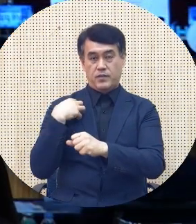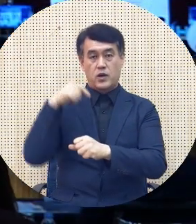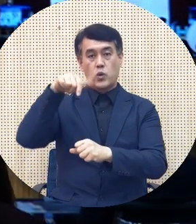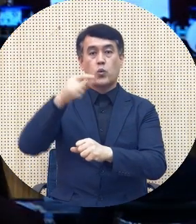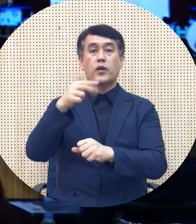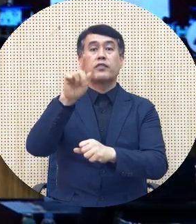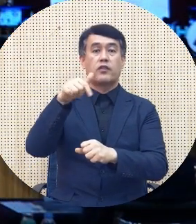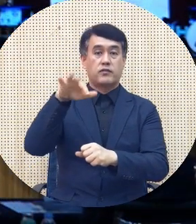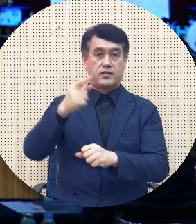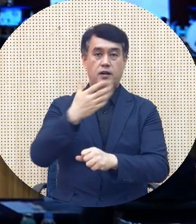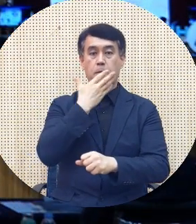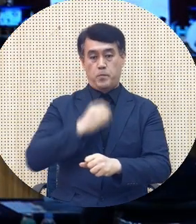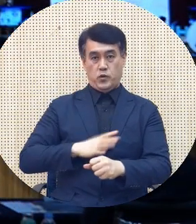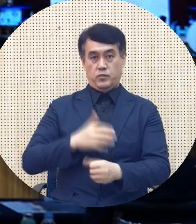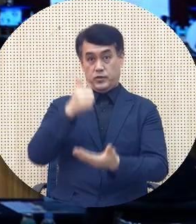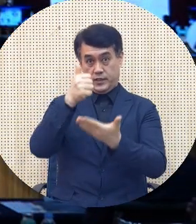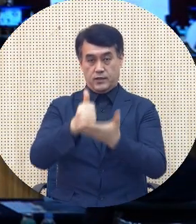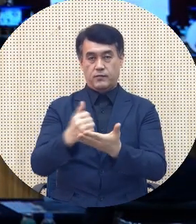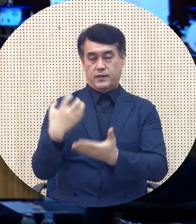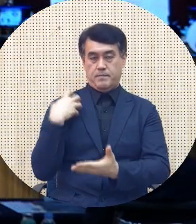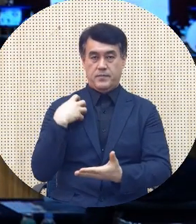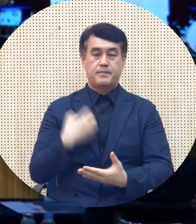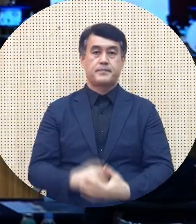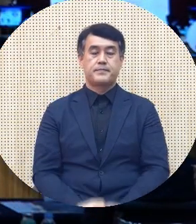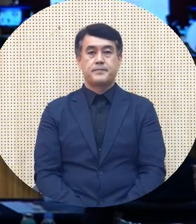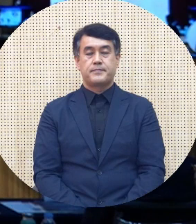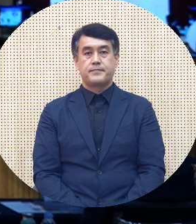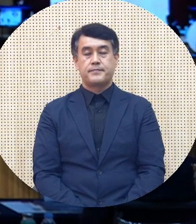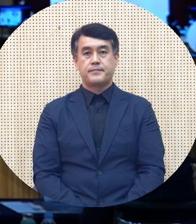권덕철 장관님께서 수고해 주시겠습니다.